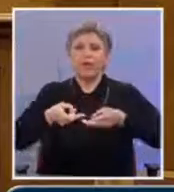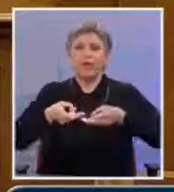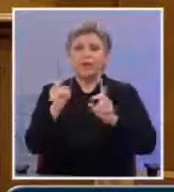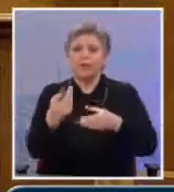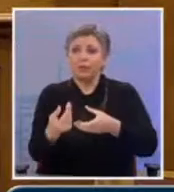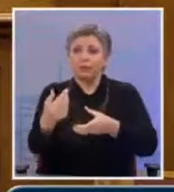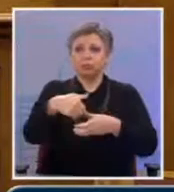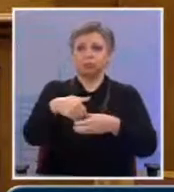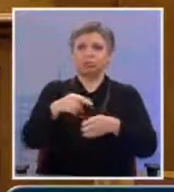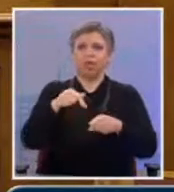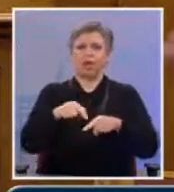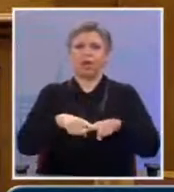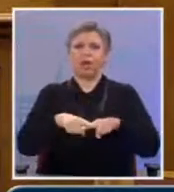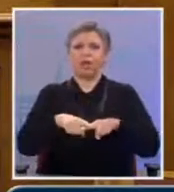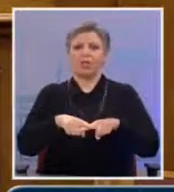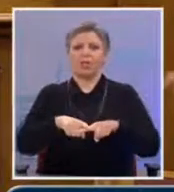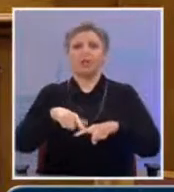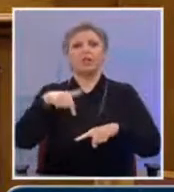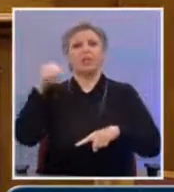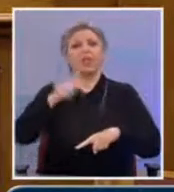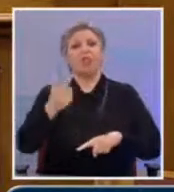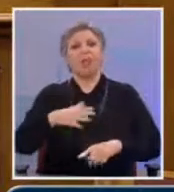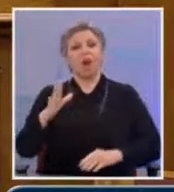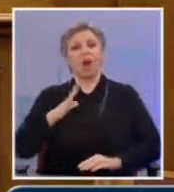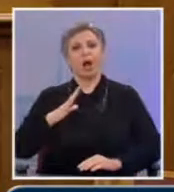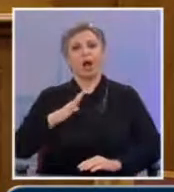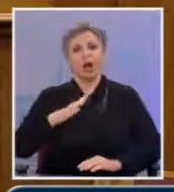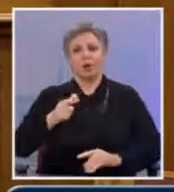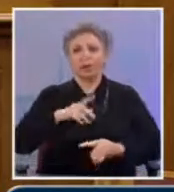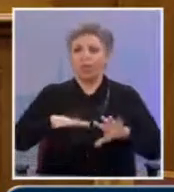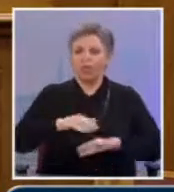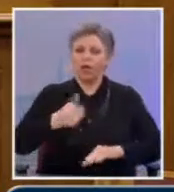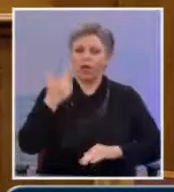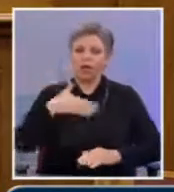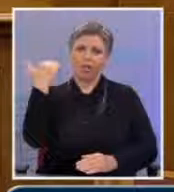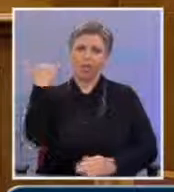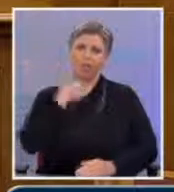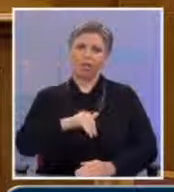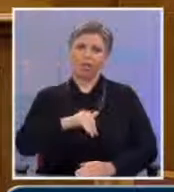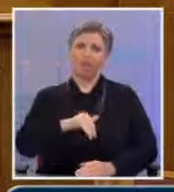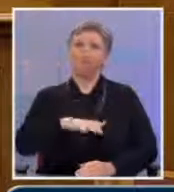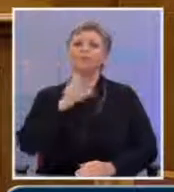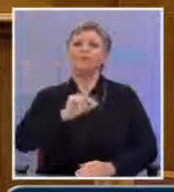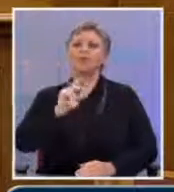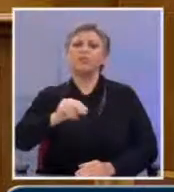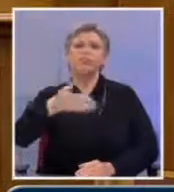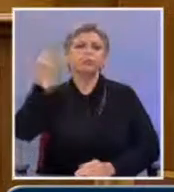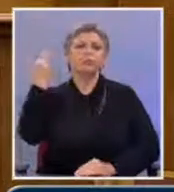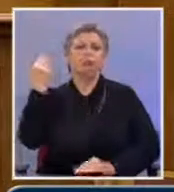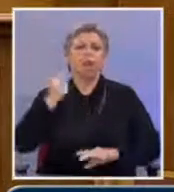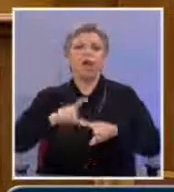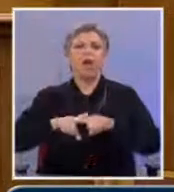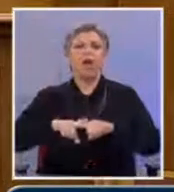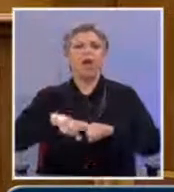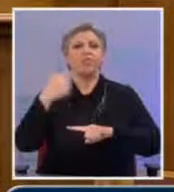και οι Έλληνες πολίτες η ηφηγένεια της Ευρωζώνης που τιμωρείται προς παραδειγματισμό των